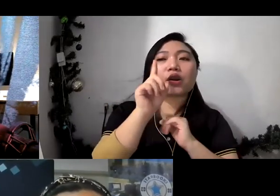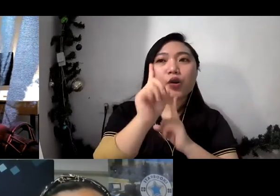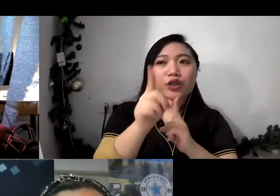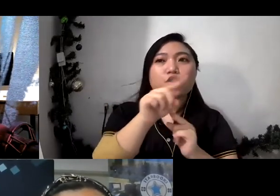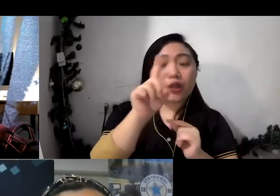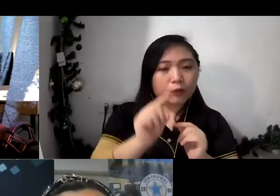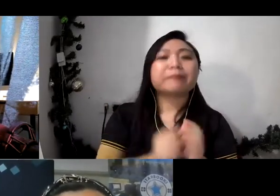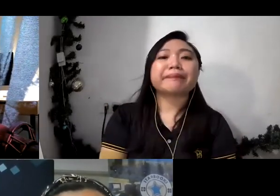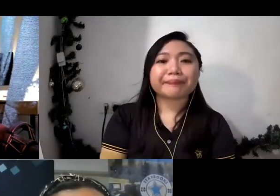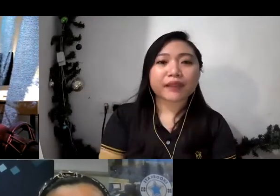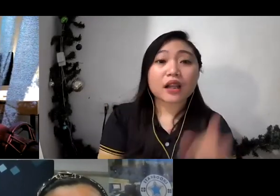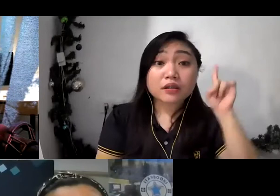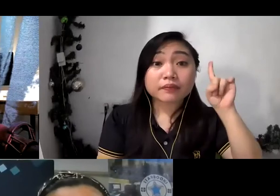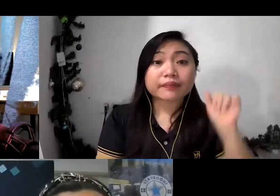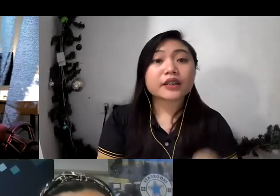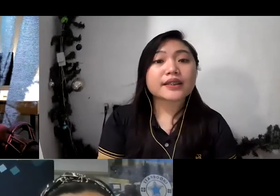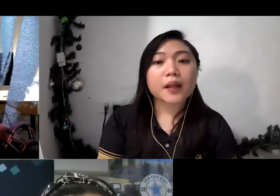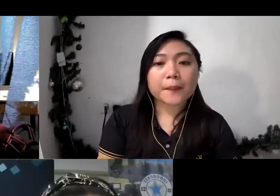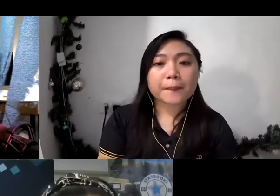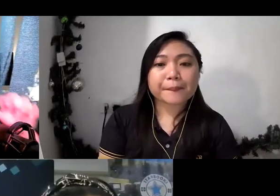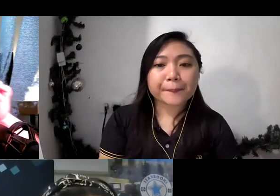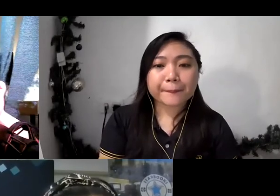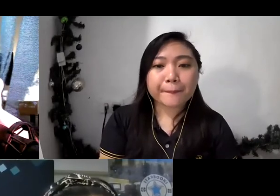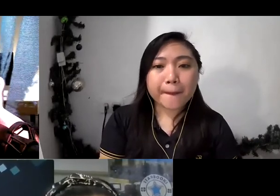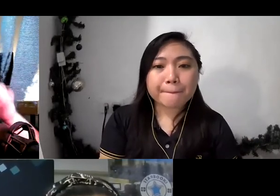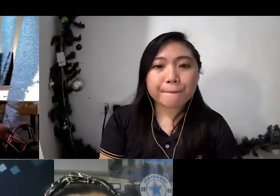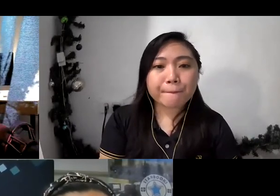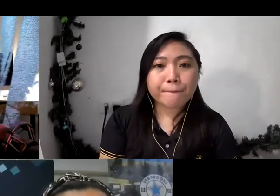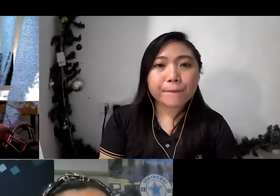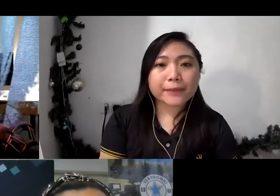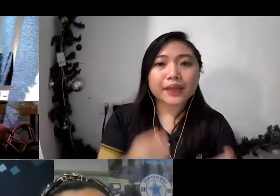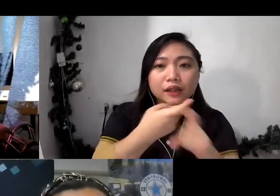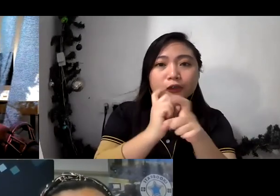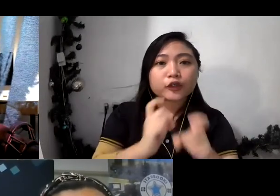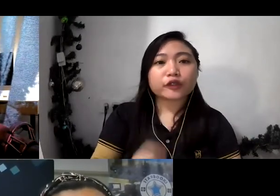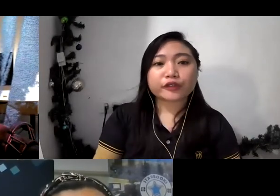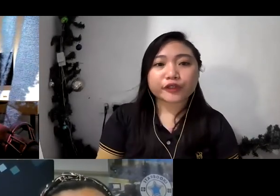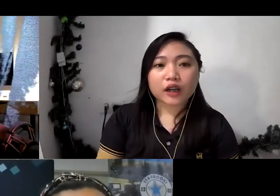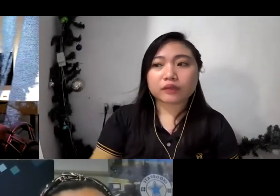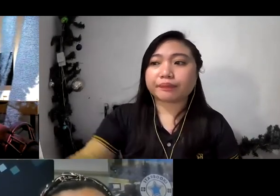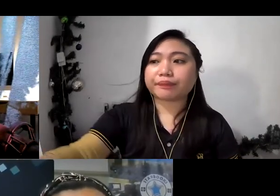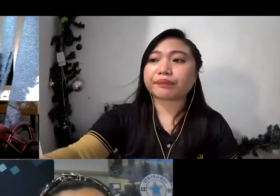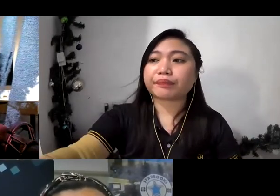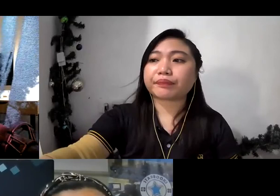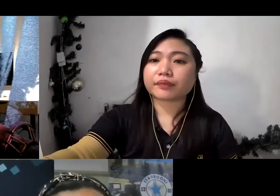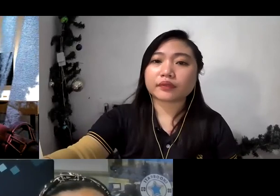Okay. So, ang first question, ma'am, is from...